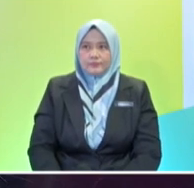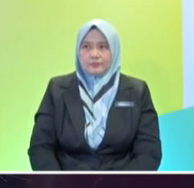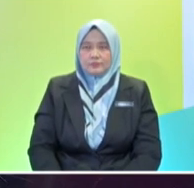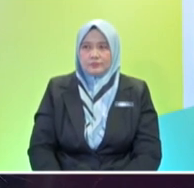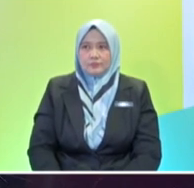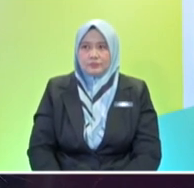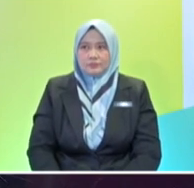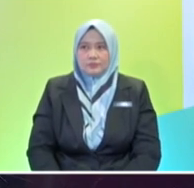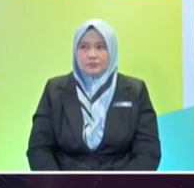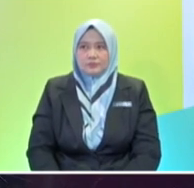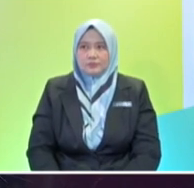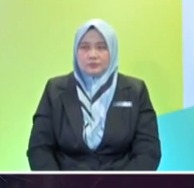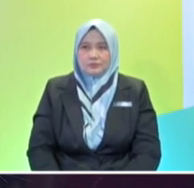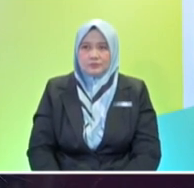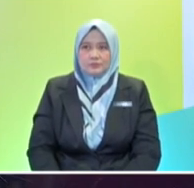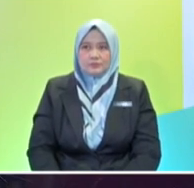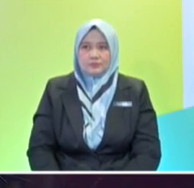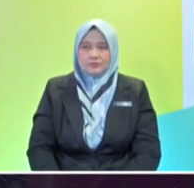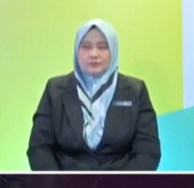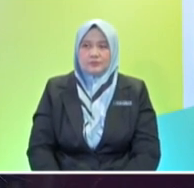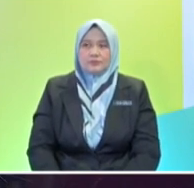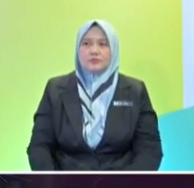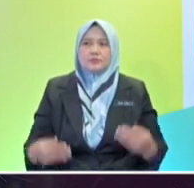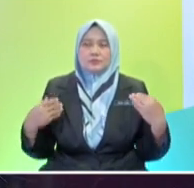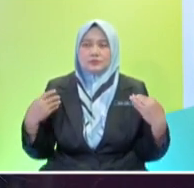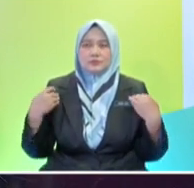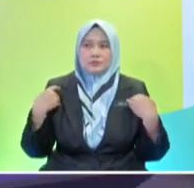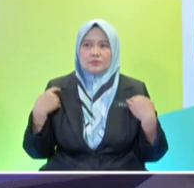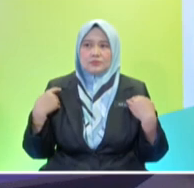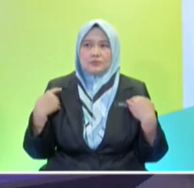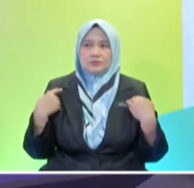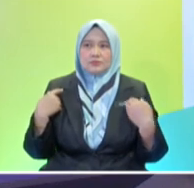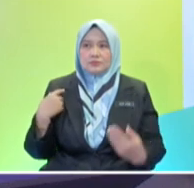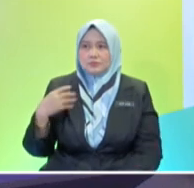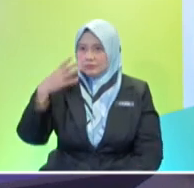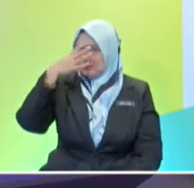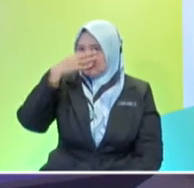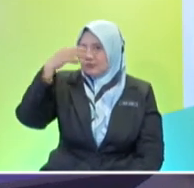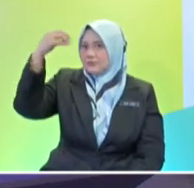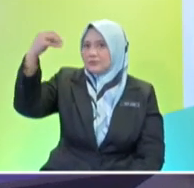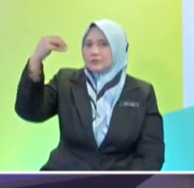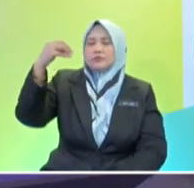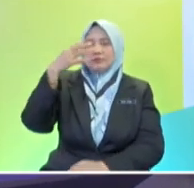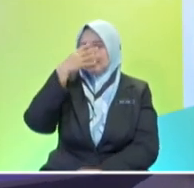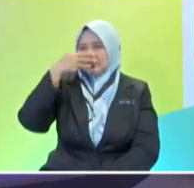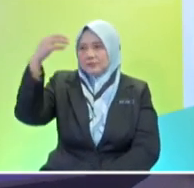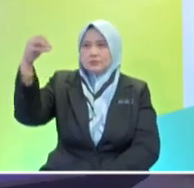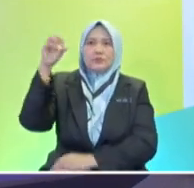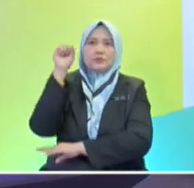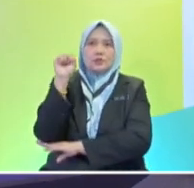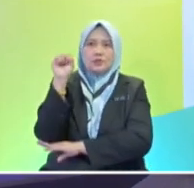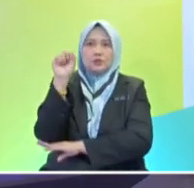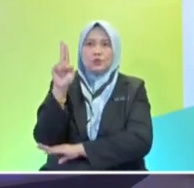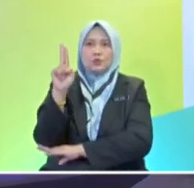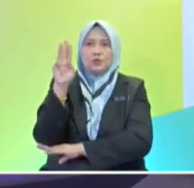ada terangkan kan kawan-kawan? Ha. Kalau badak sumbu, pastinya sumbunya. Ya, yeah, betul